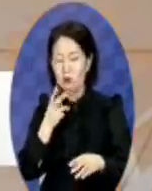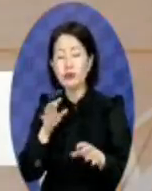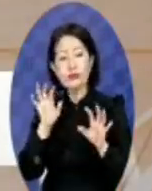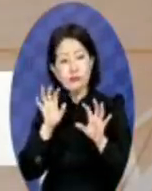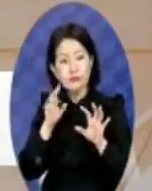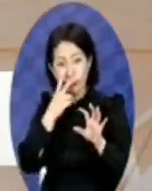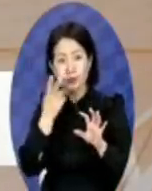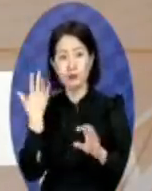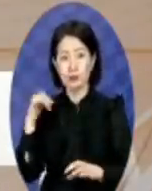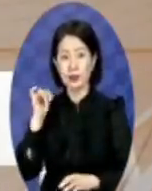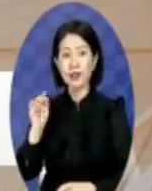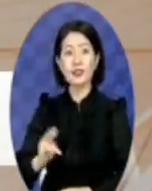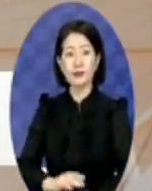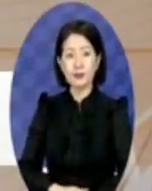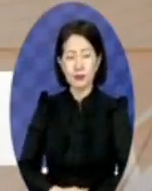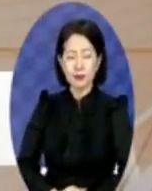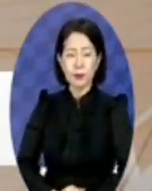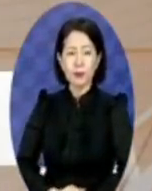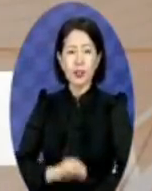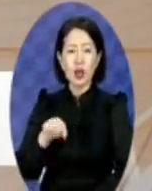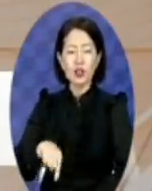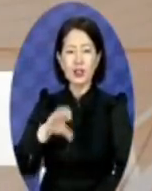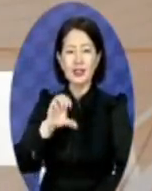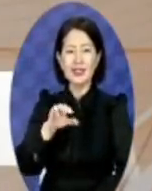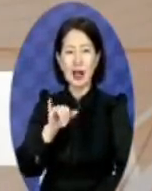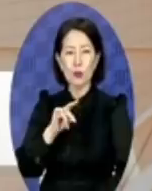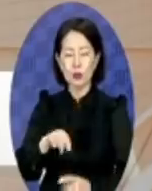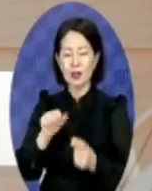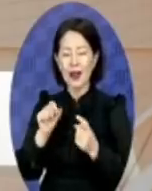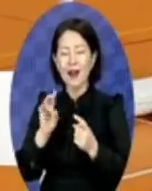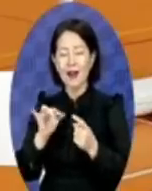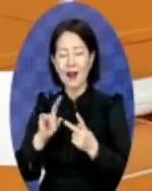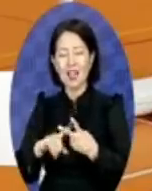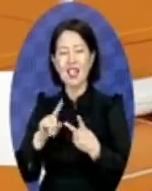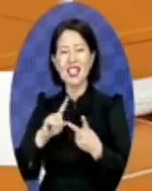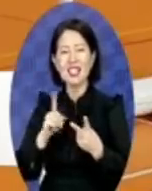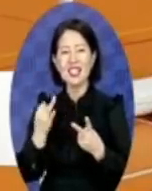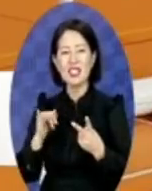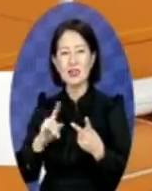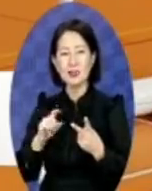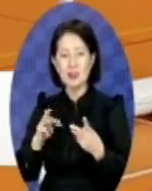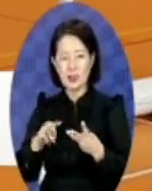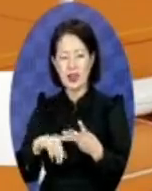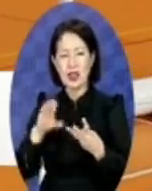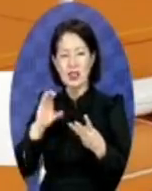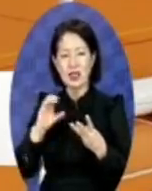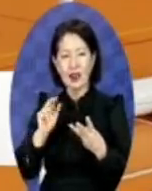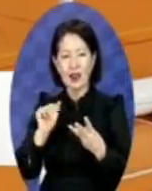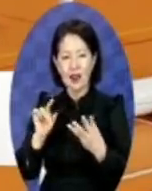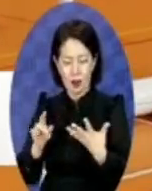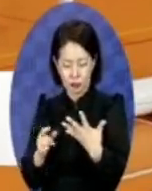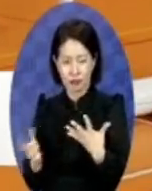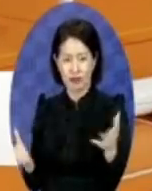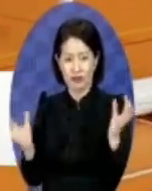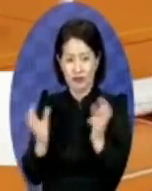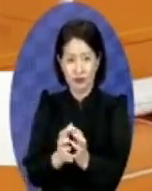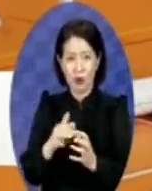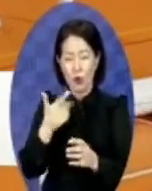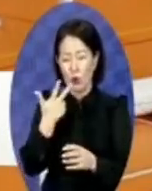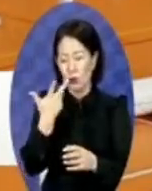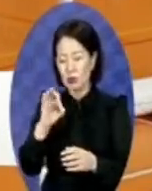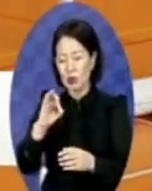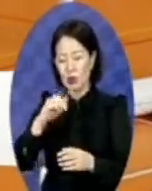үзчихсэн. Өнөөдрийн байдлаар Стамбул, Анкара, Измир, Сакария зэрэг хотуудад нийт 350 гаруй монгол оюутан суралцж